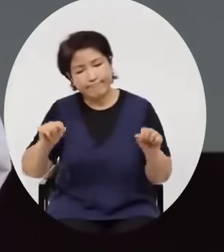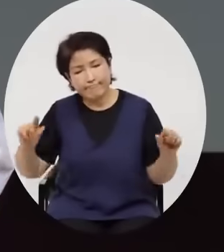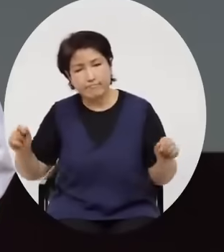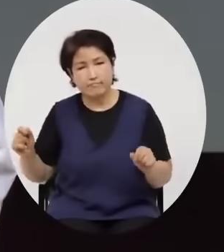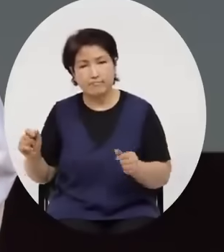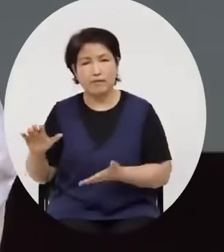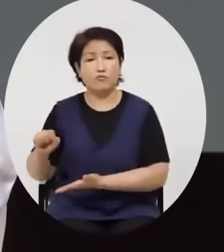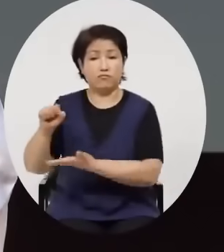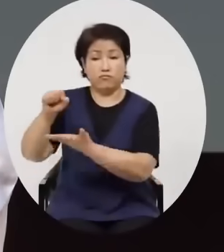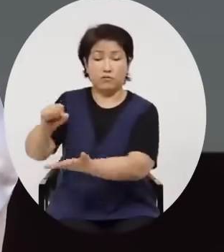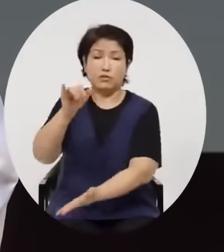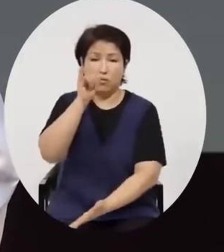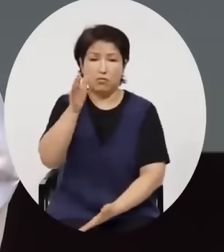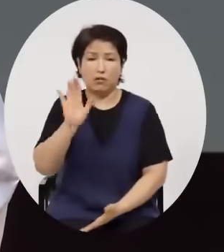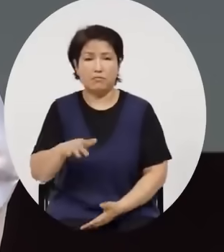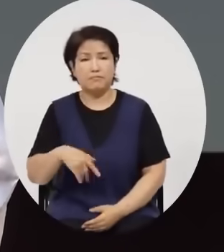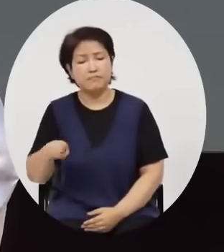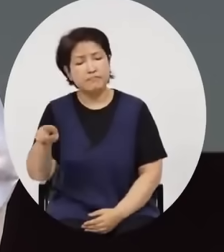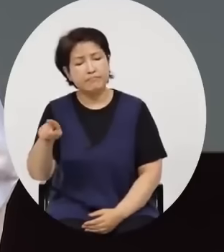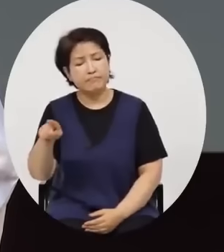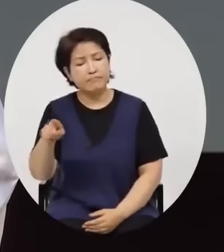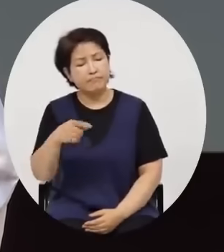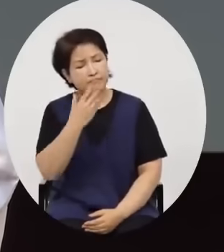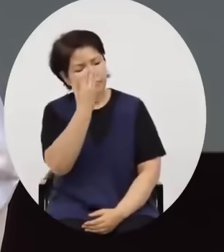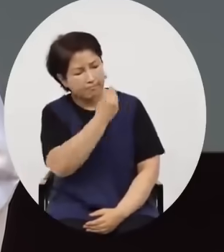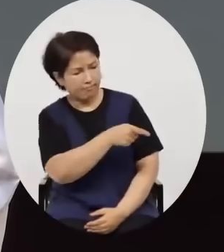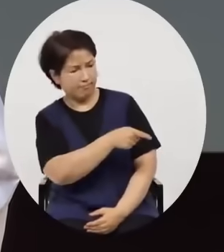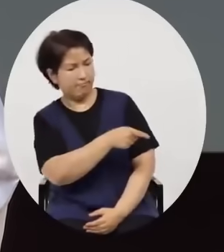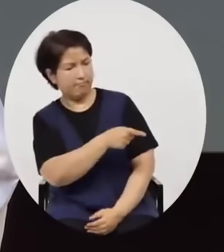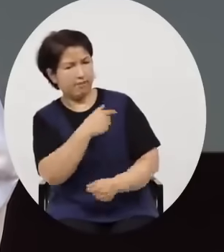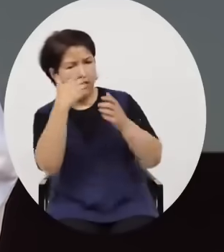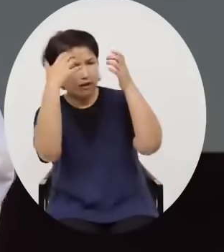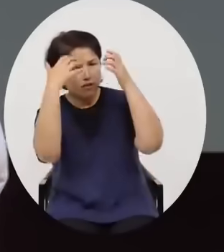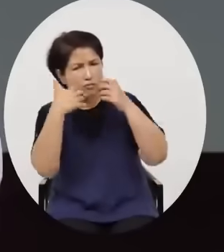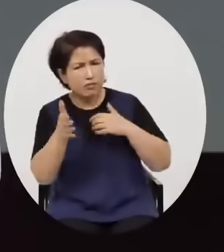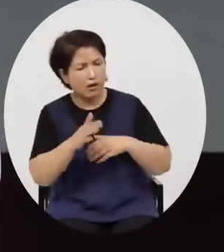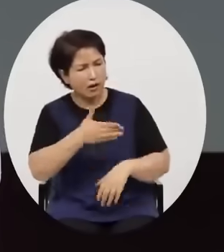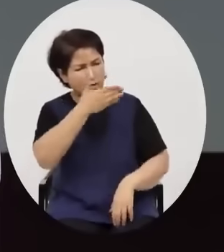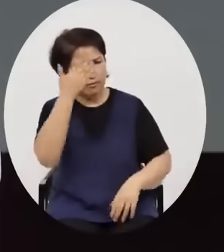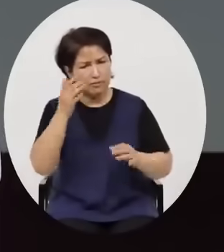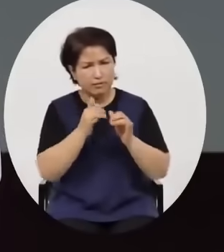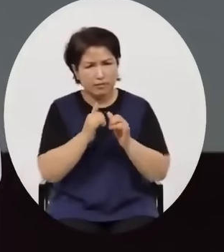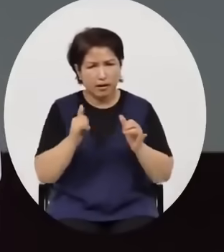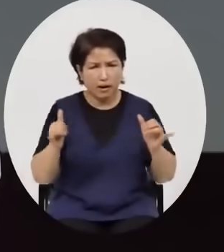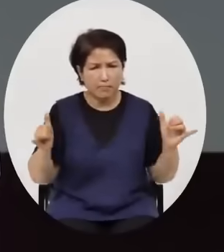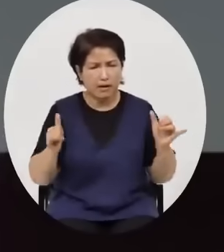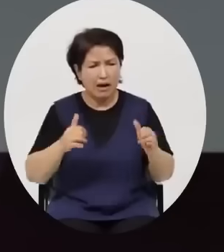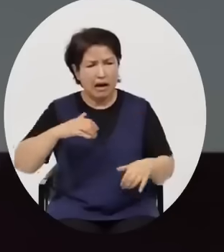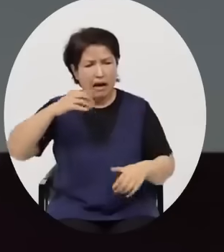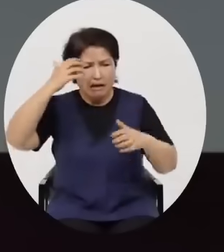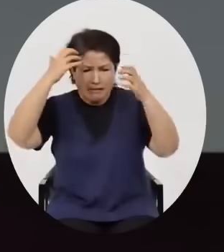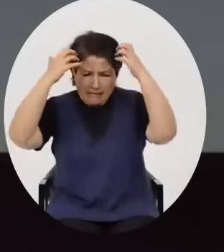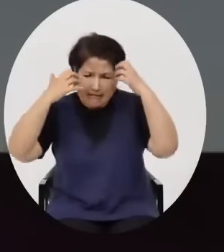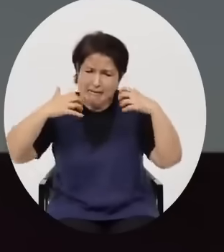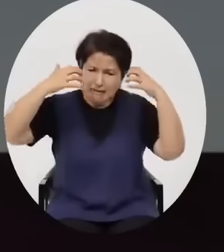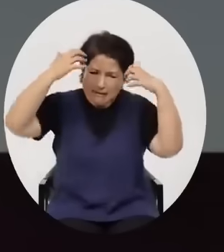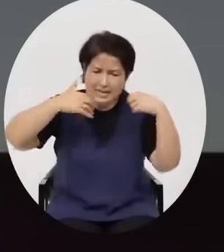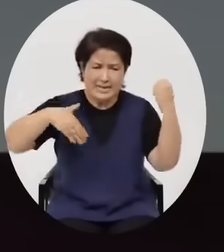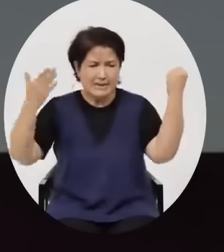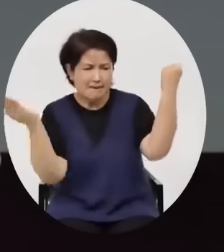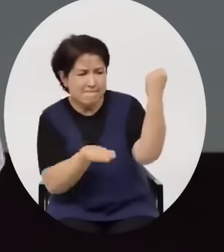보니까 그 여름에 더운데 젊은 청년 하나 막 땀을 뻑뻑 흘리고